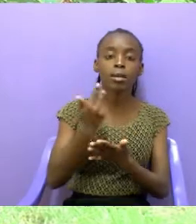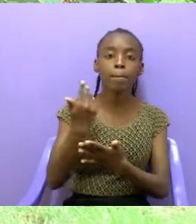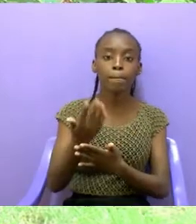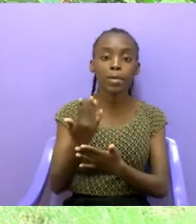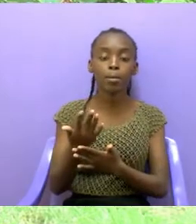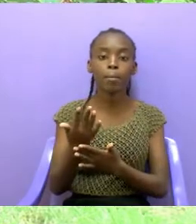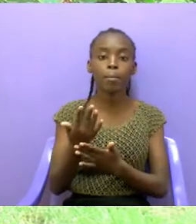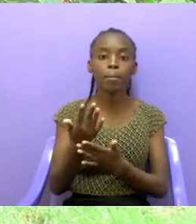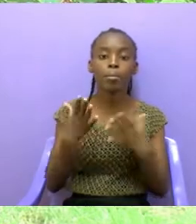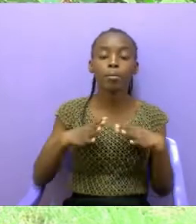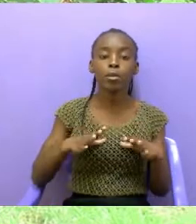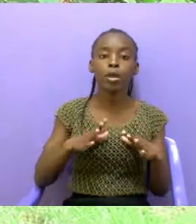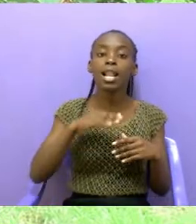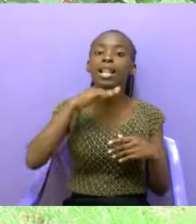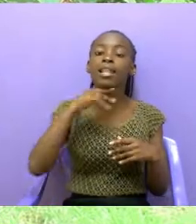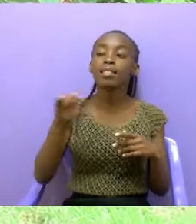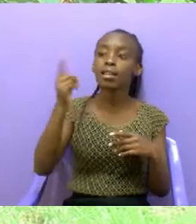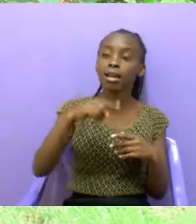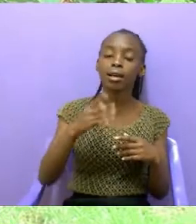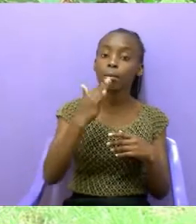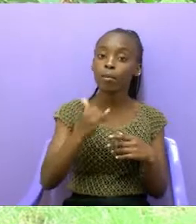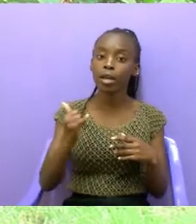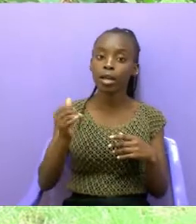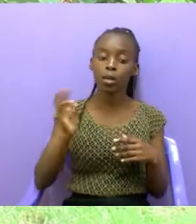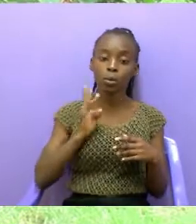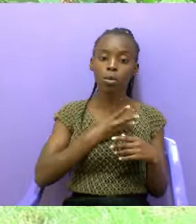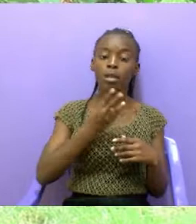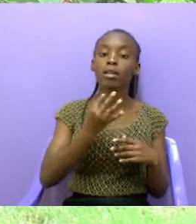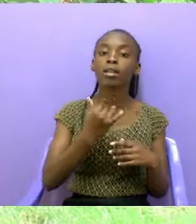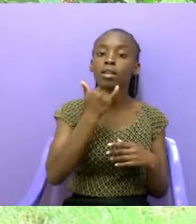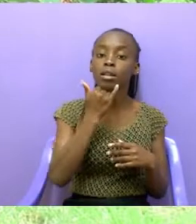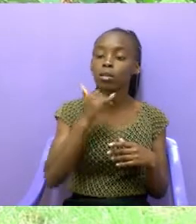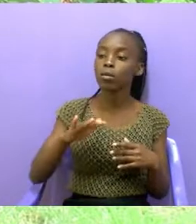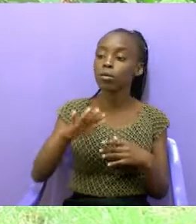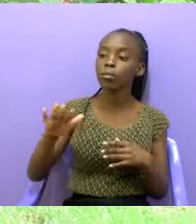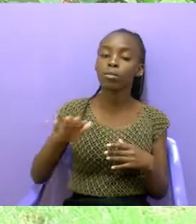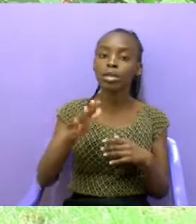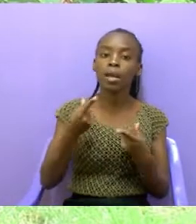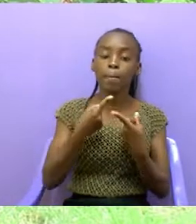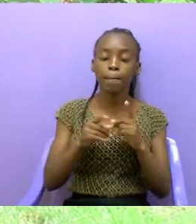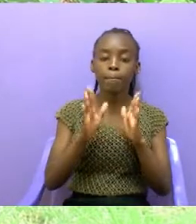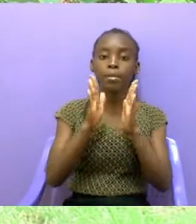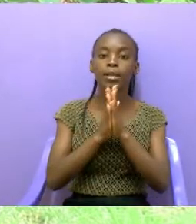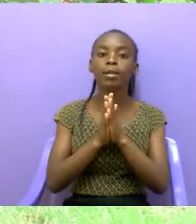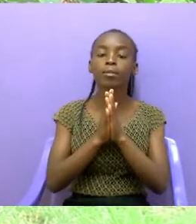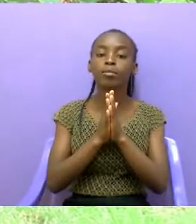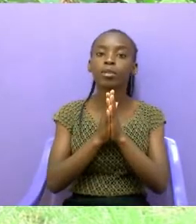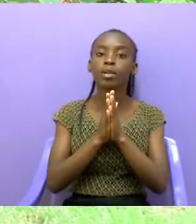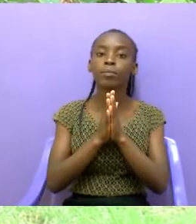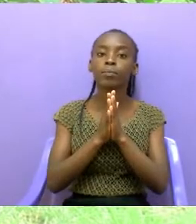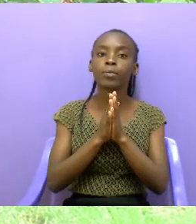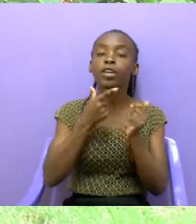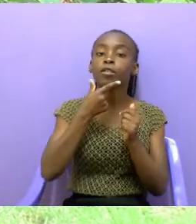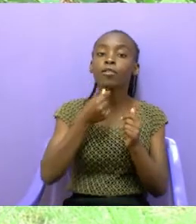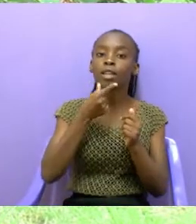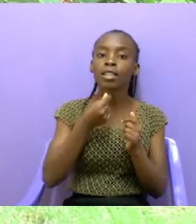kwa sababu Bwana, we are in a wrong place. But how I pray, oh Lord. Bwana turejeshe katika